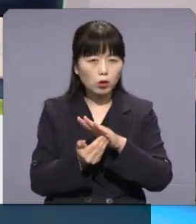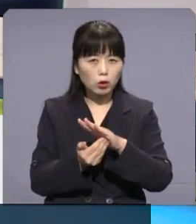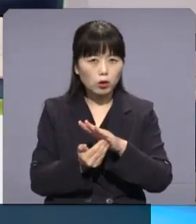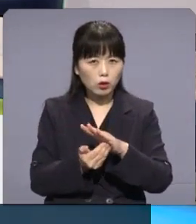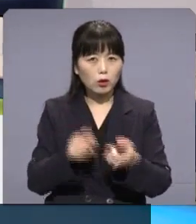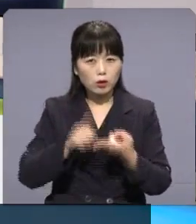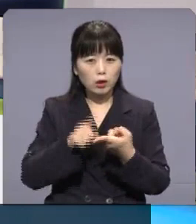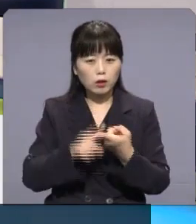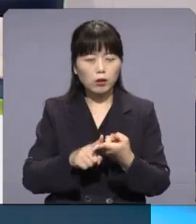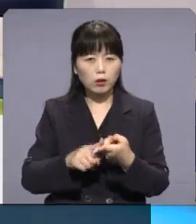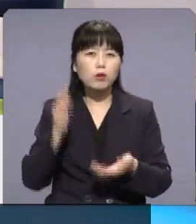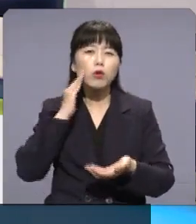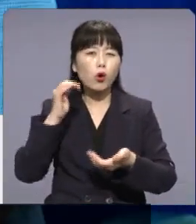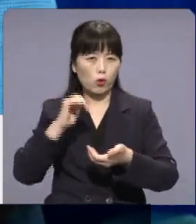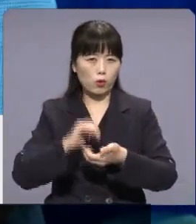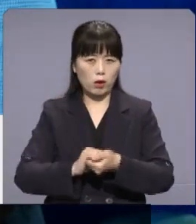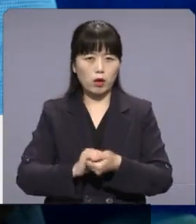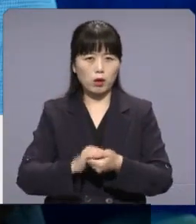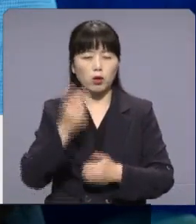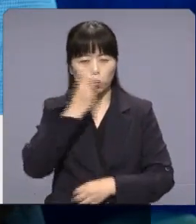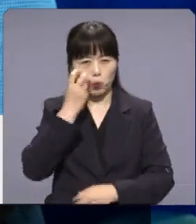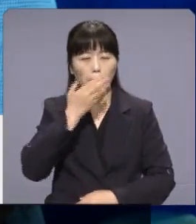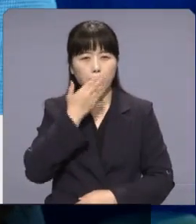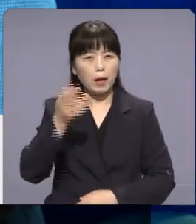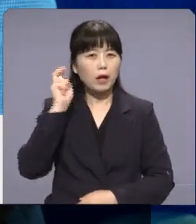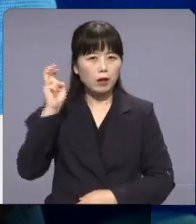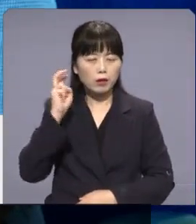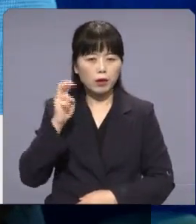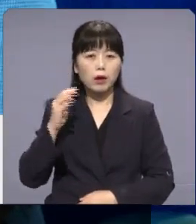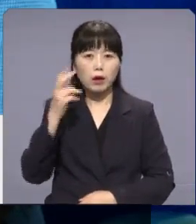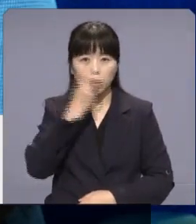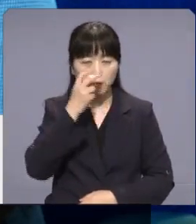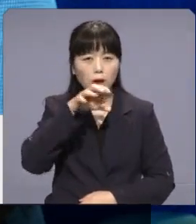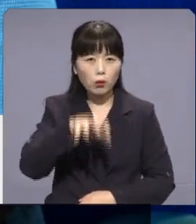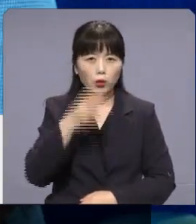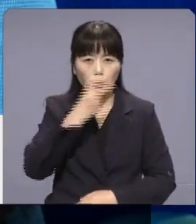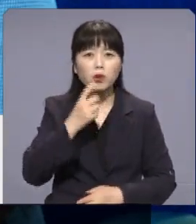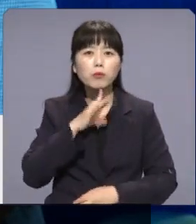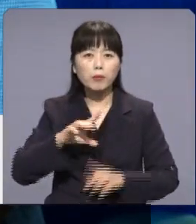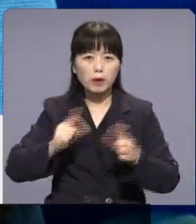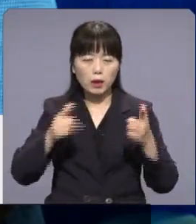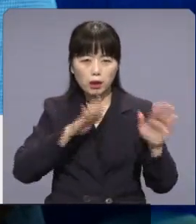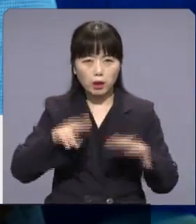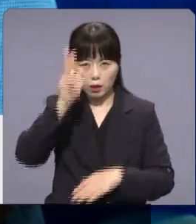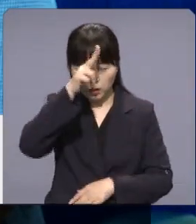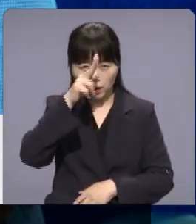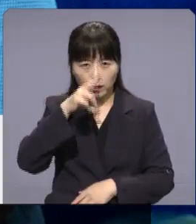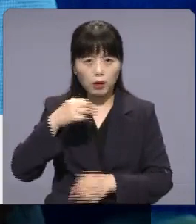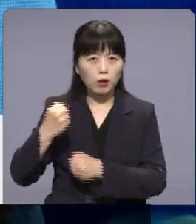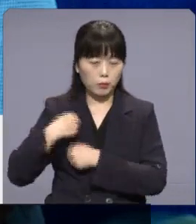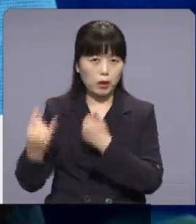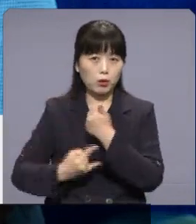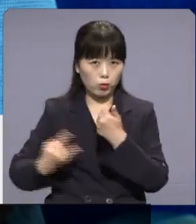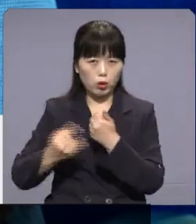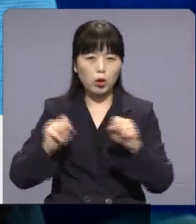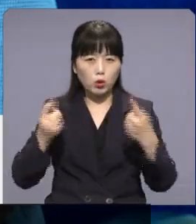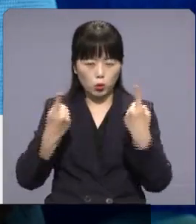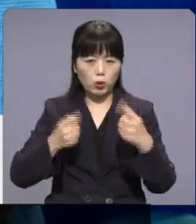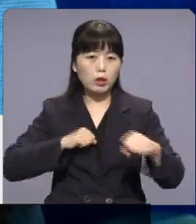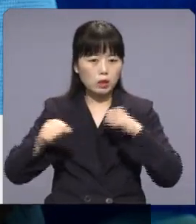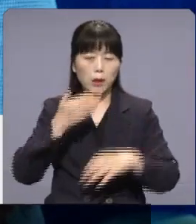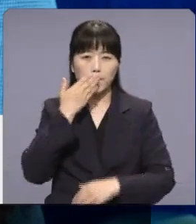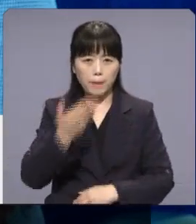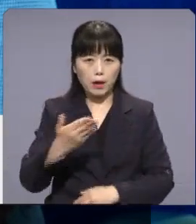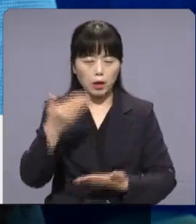궁금하거든요. 결국엔 청와대까지 조사가 되겠죠. 이게 감사원 조사뿐만이 아니라 아마 검찰과 경찰 조사가 동시에 진행될 수밖에 없어요.